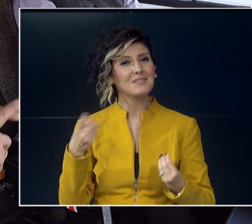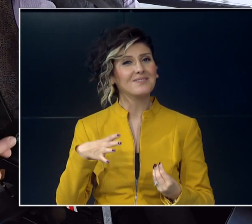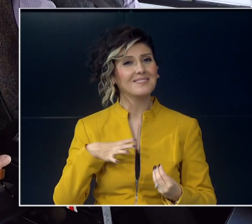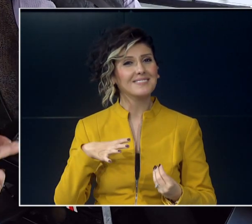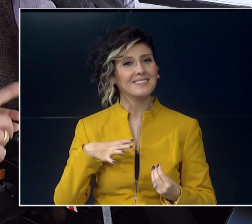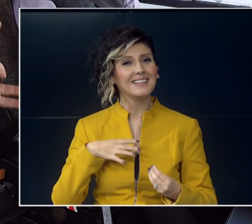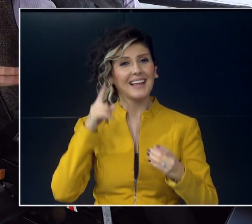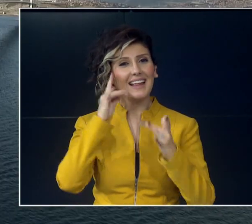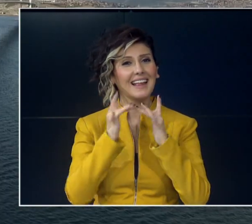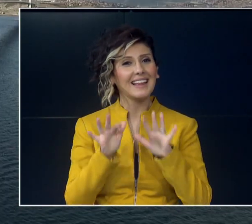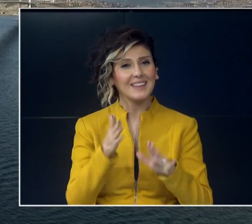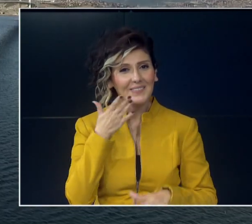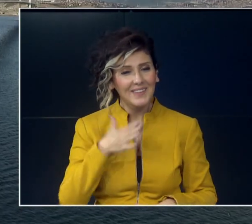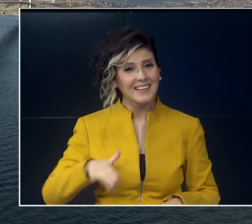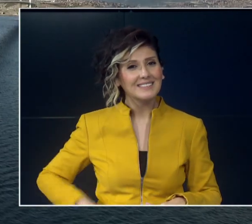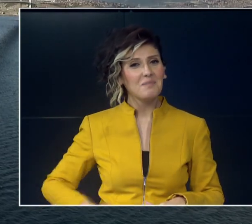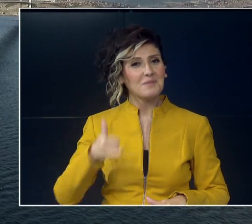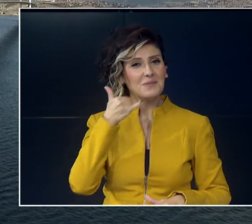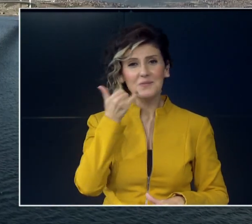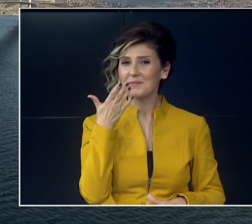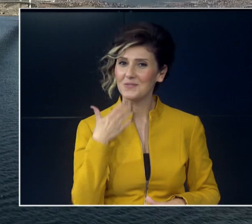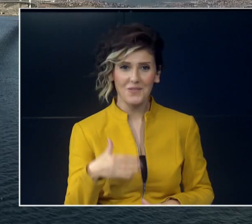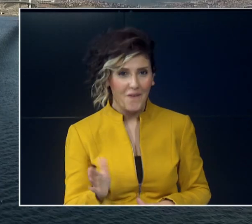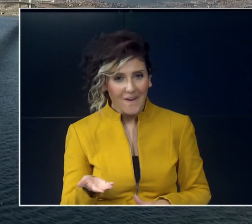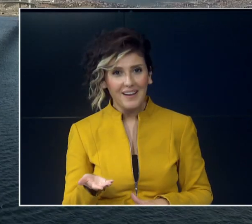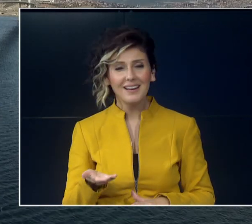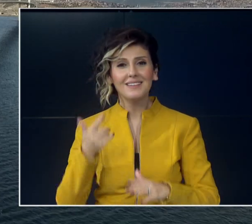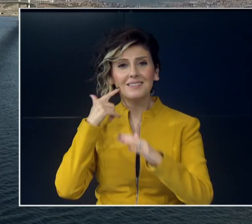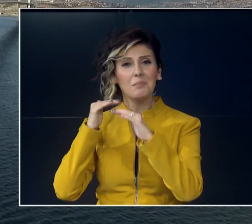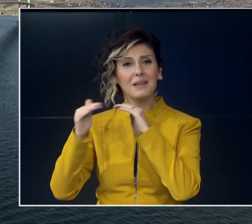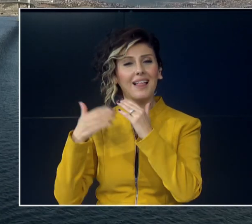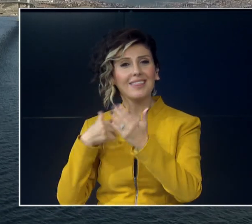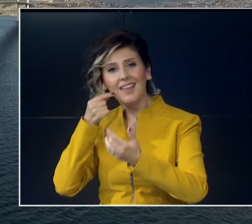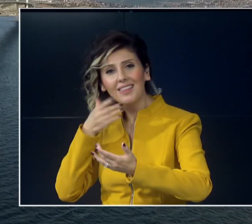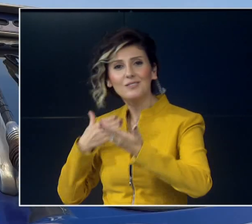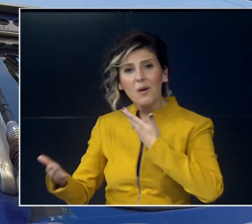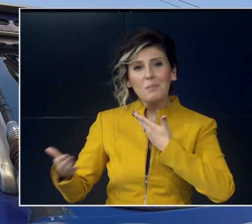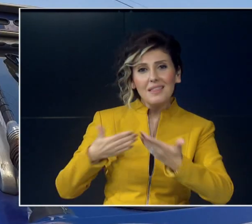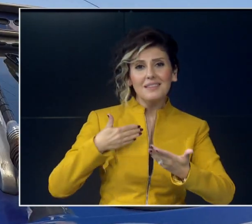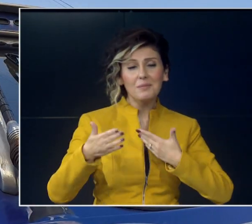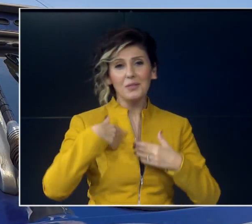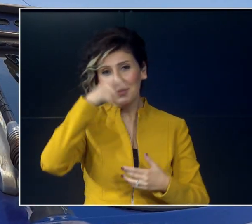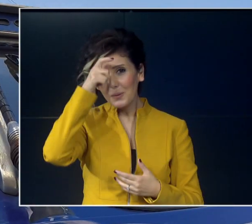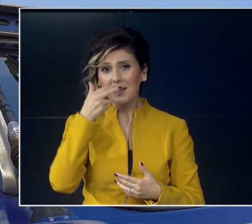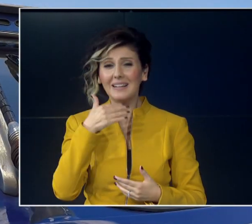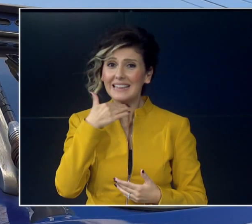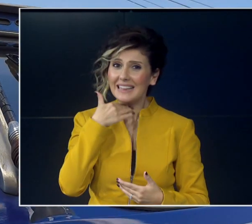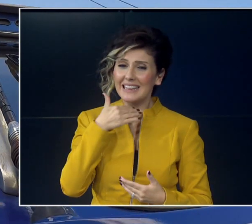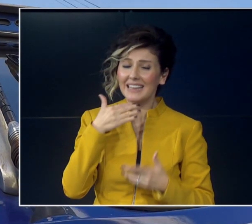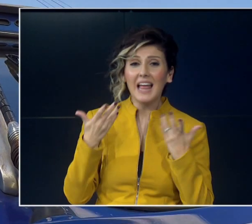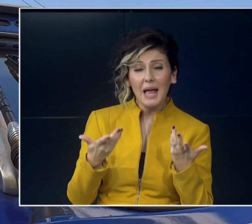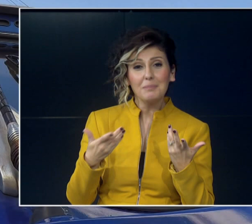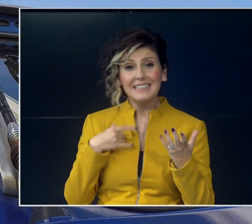zaman internet yok, cep yani mobil telefon yok. Millet ile sohbet ediyorsun. Ya benim evet. Türkçem yok ama evet. Henüz